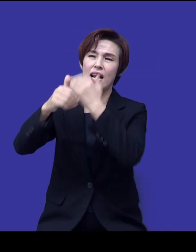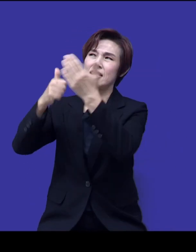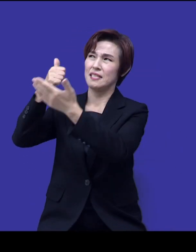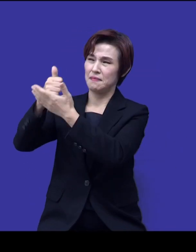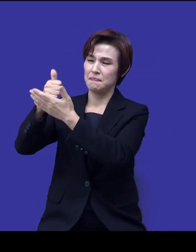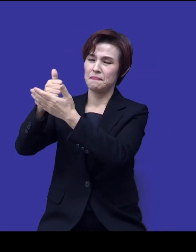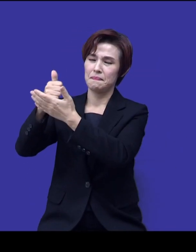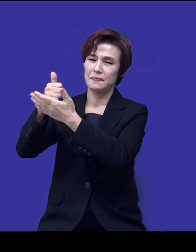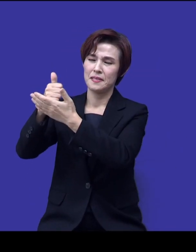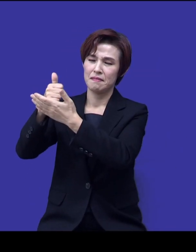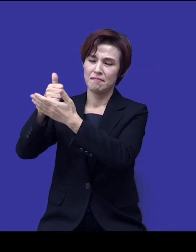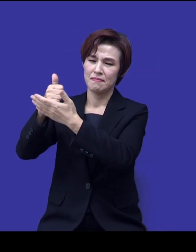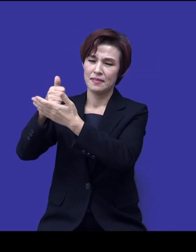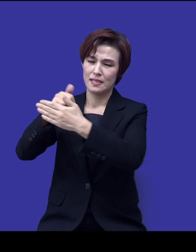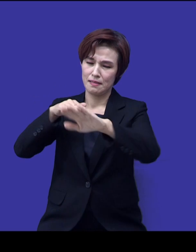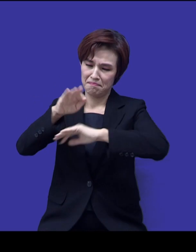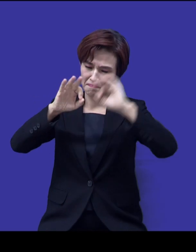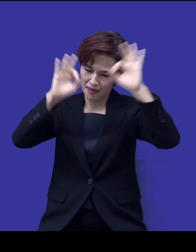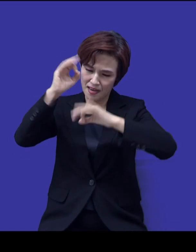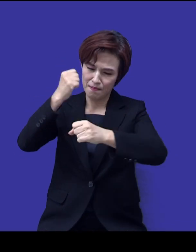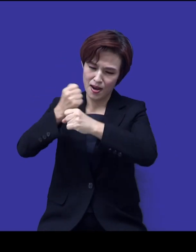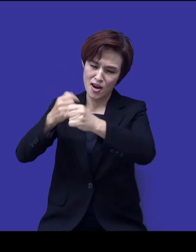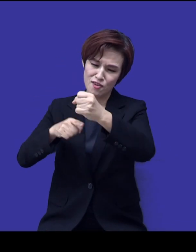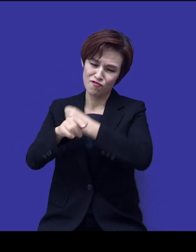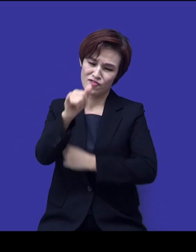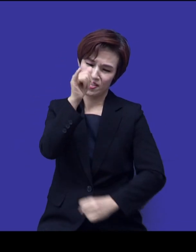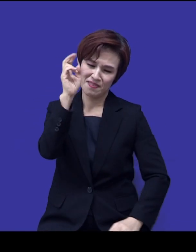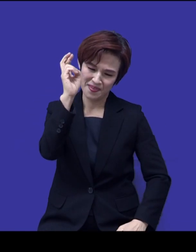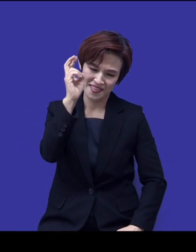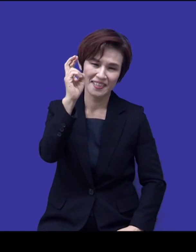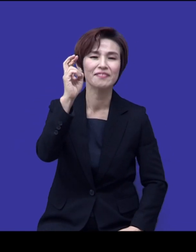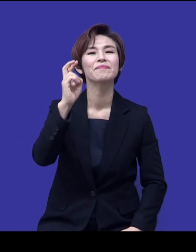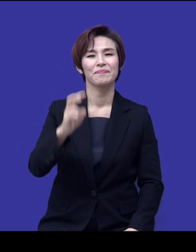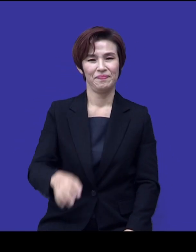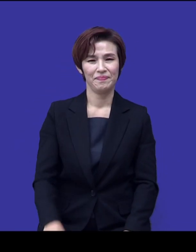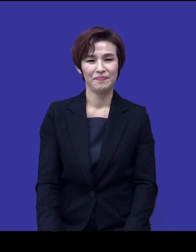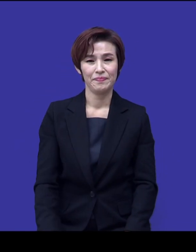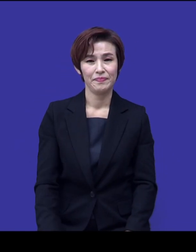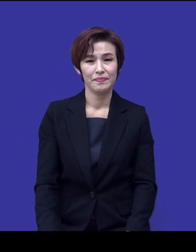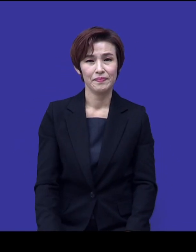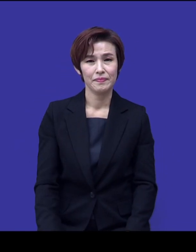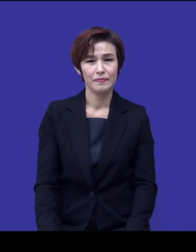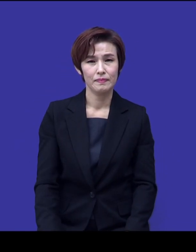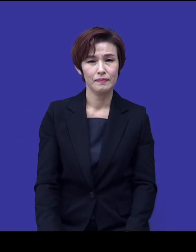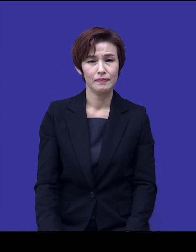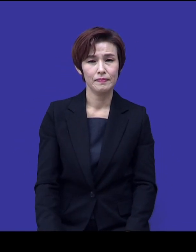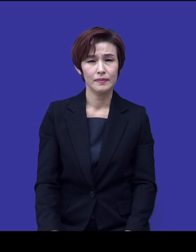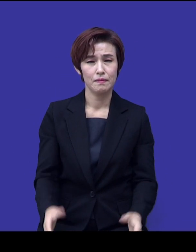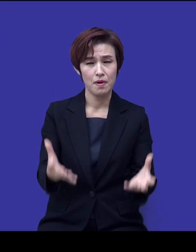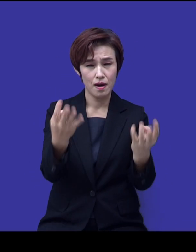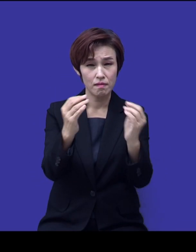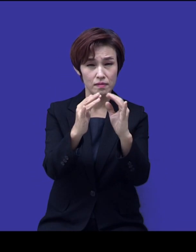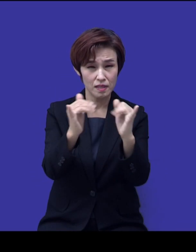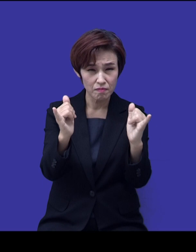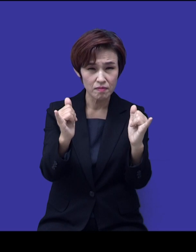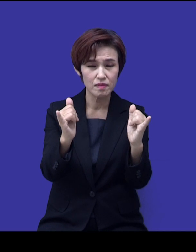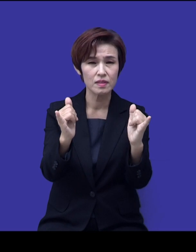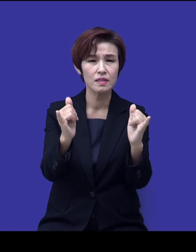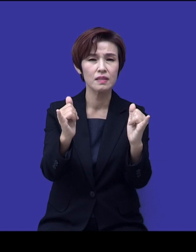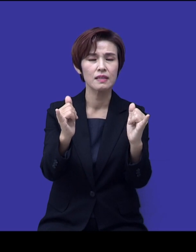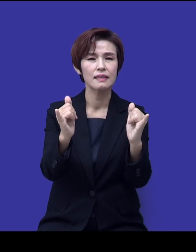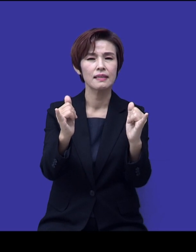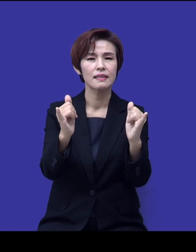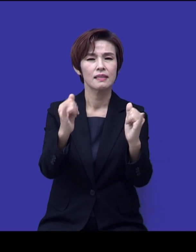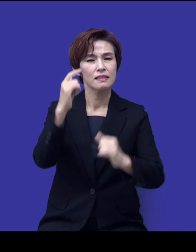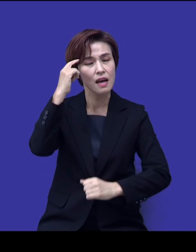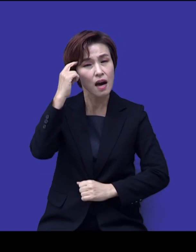설마 나빠지겠어? 그 말로 이해할 수 있었어요. 그렇네요. 그 많은 사람들이 큰 사고 후에 내가 그때 거기를 가지